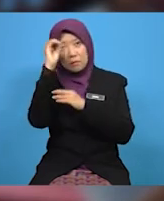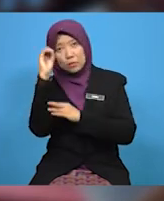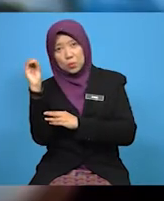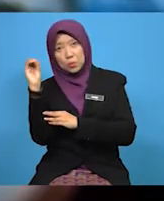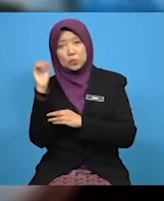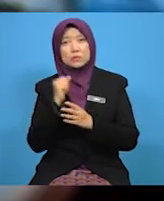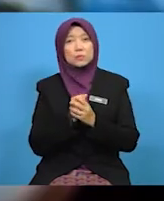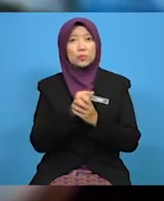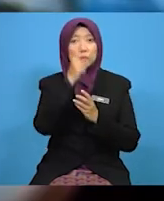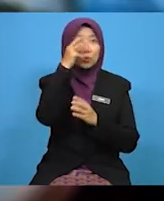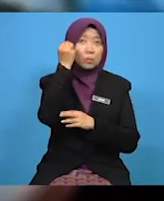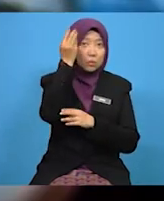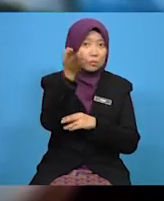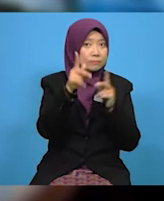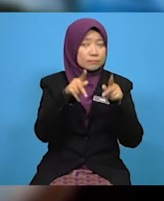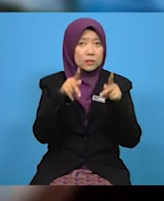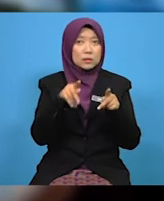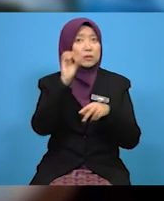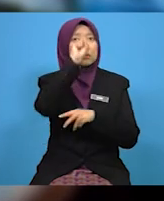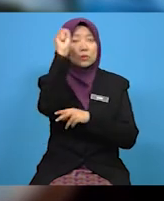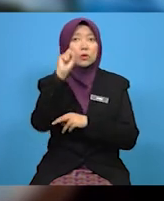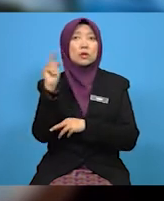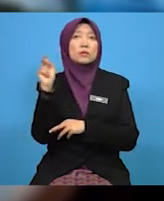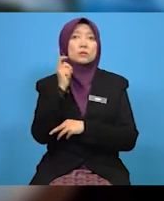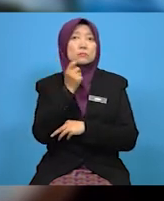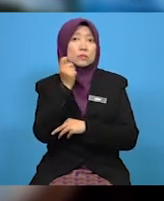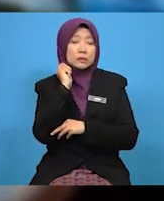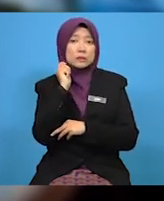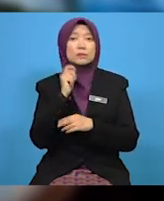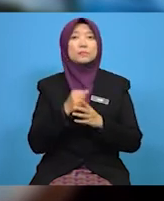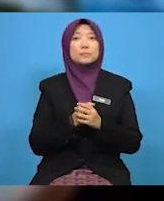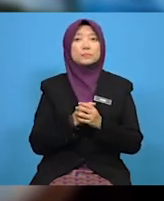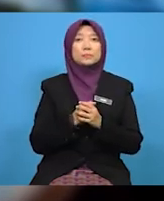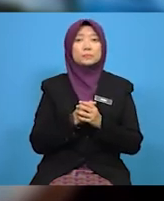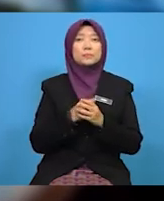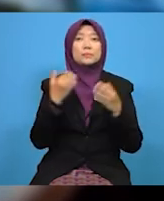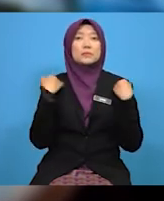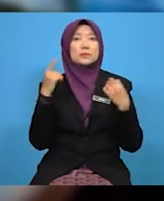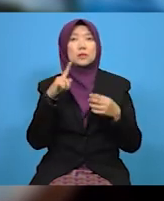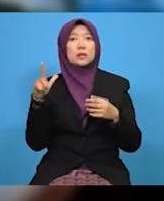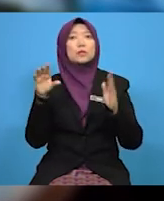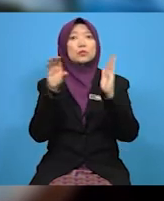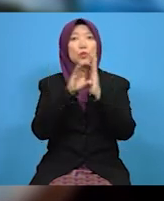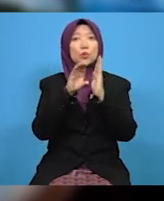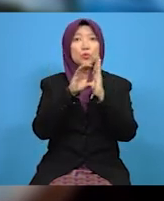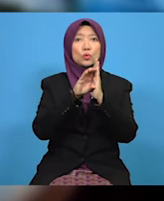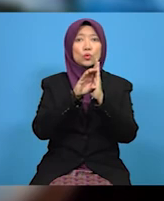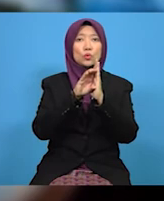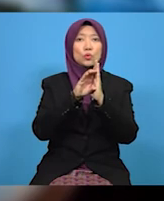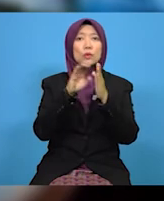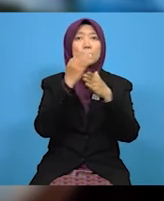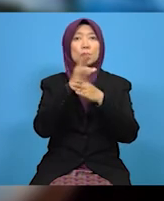24.78%. Untuk makluman kamu, soalan yang telah saya berikan sebentar tadi merupakan contoh